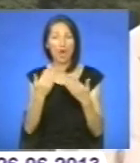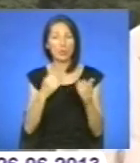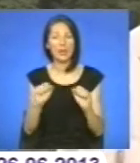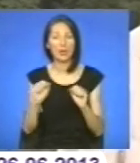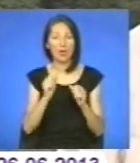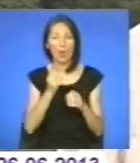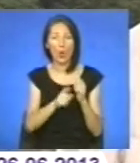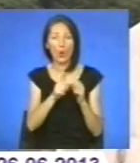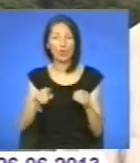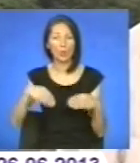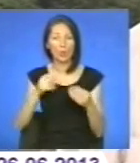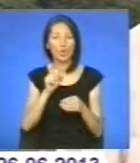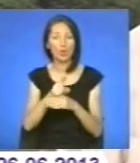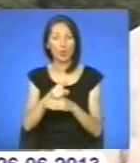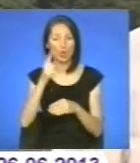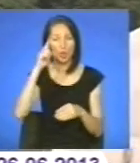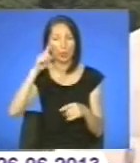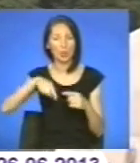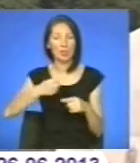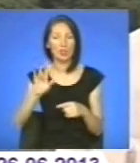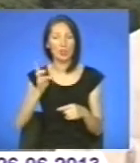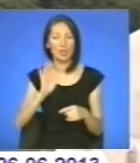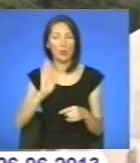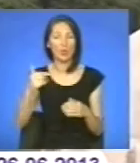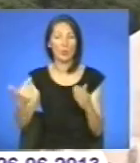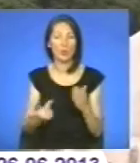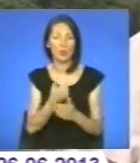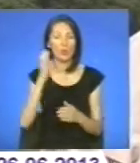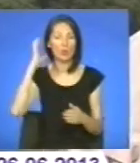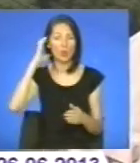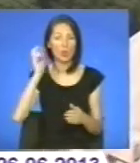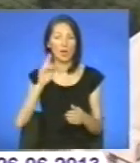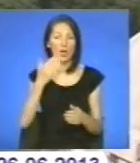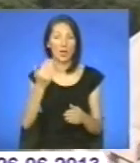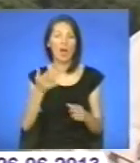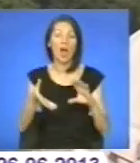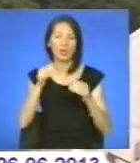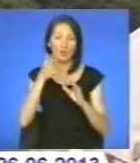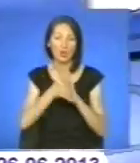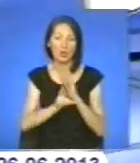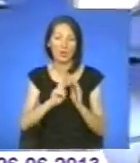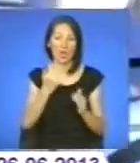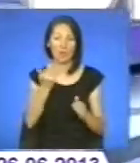дане доручення. І думаю, на слідуючій неділі ми знову будемо вже слухати, як вони дивитися і аналізувати, як вони